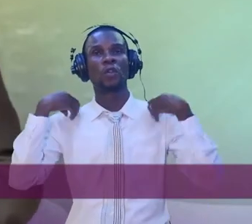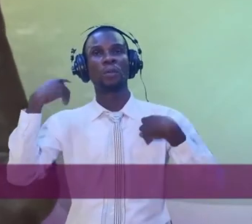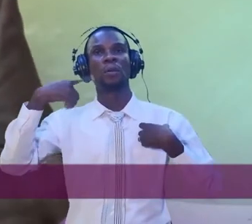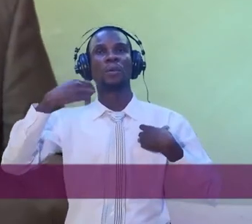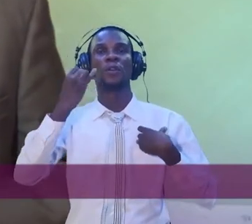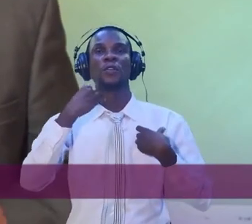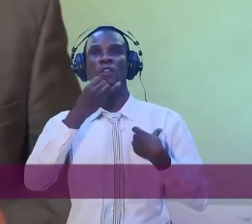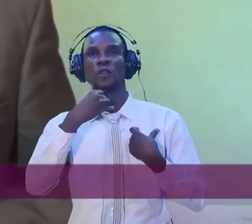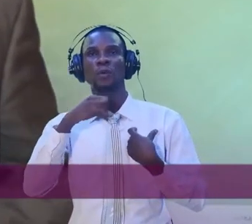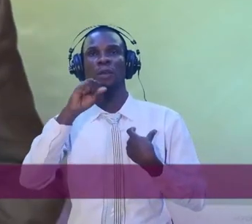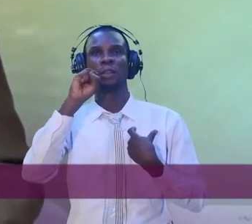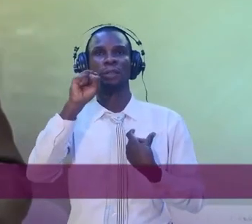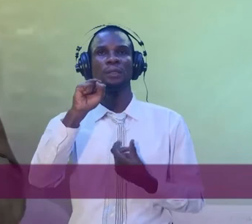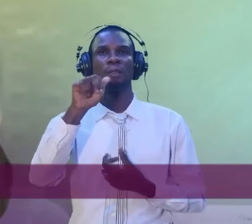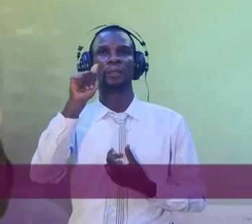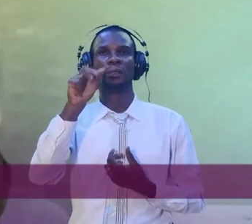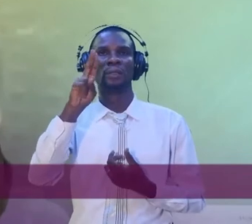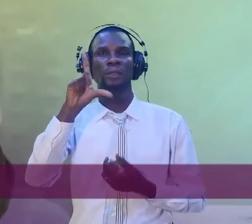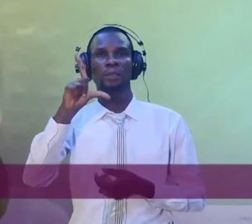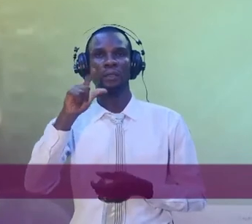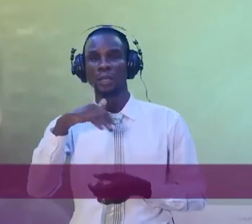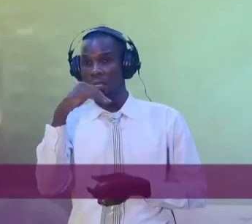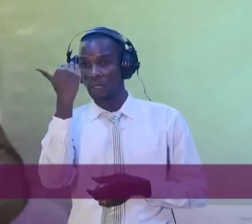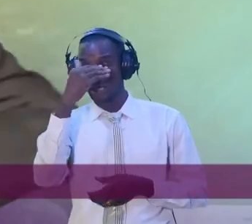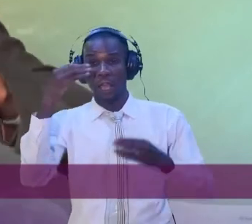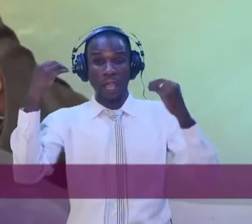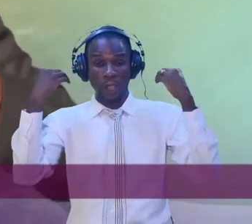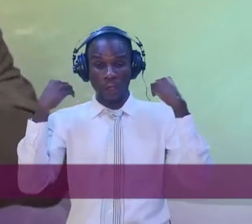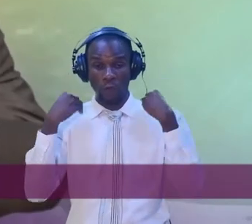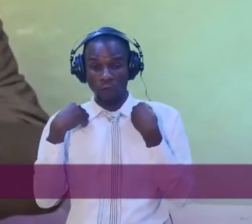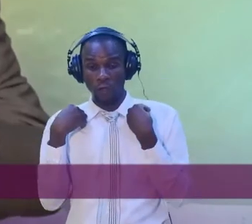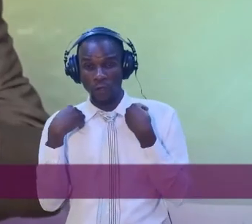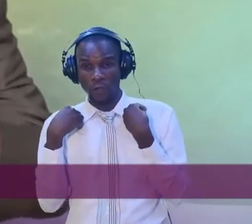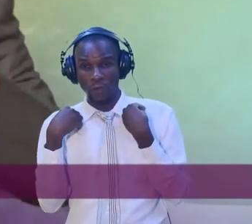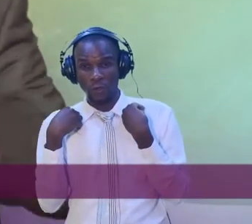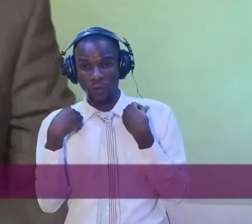Na mfalme wa kwanza wa Israeli ambaye ni Sauli alianguka katika shida hiyo.